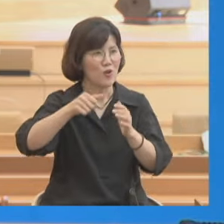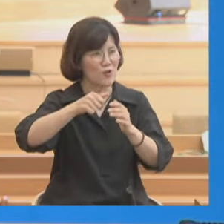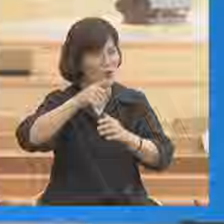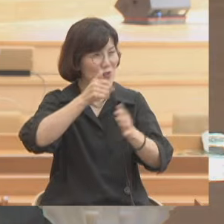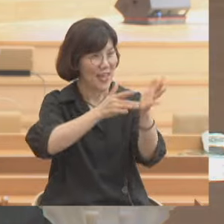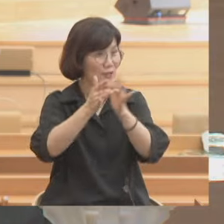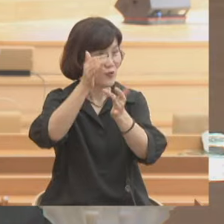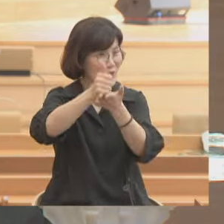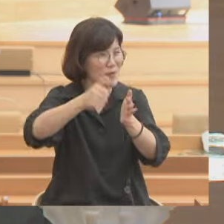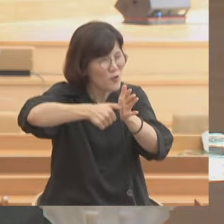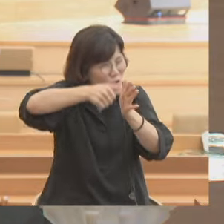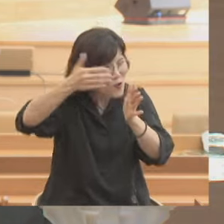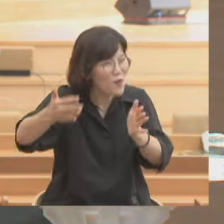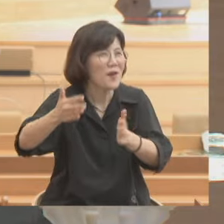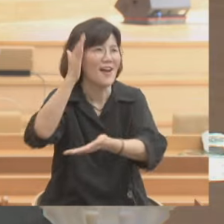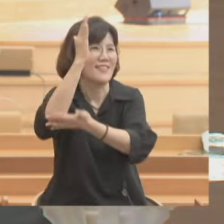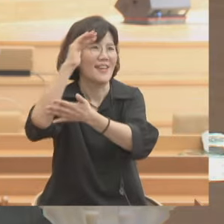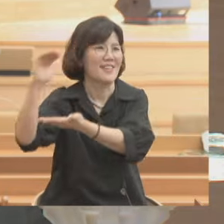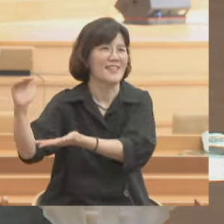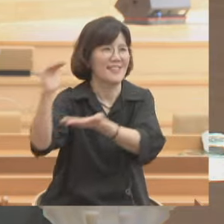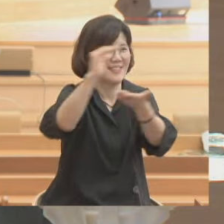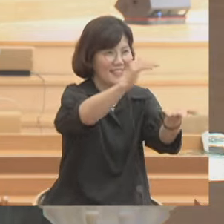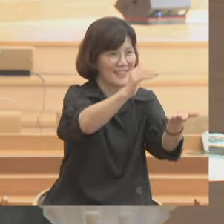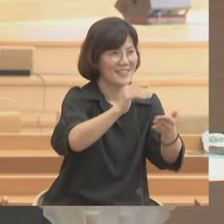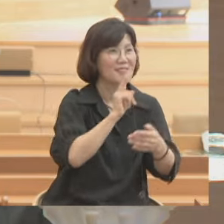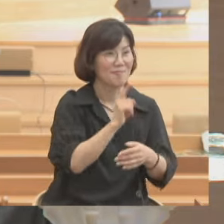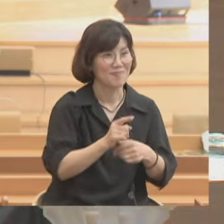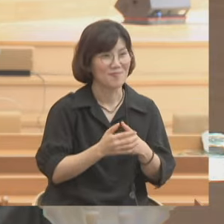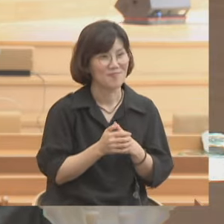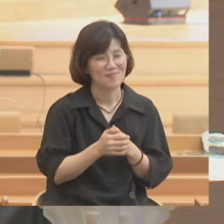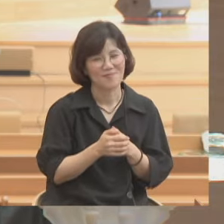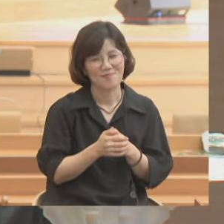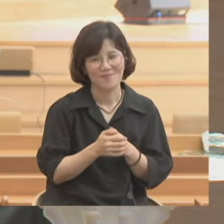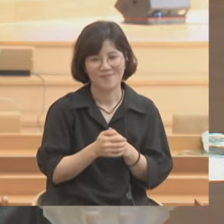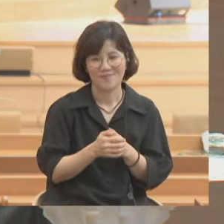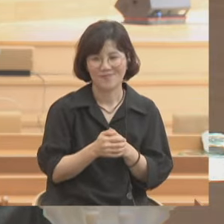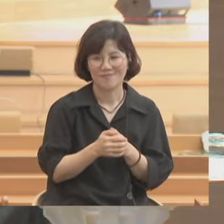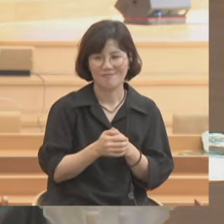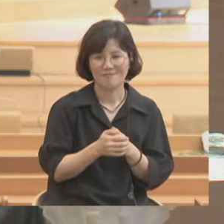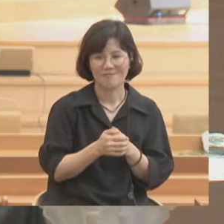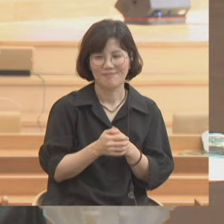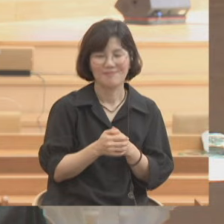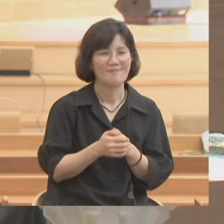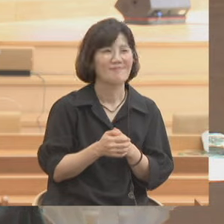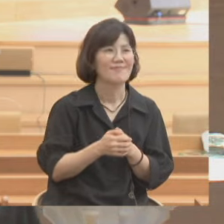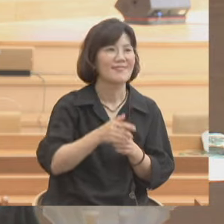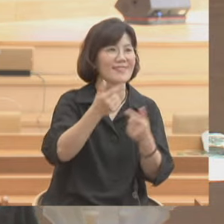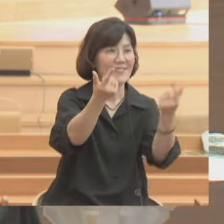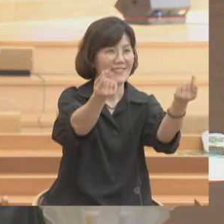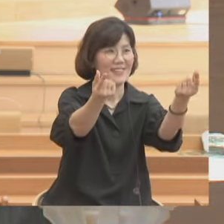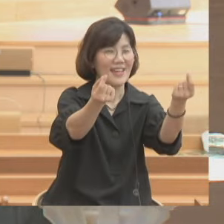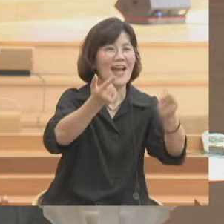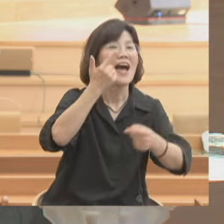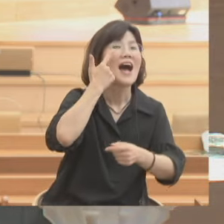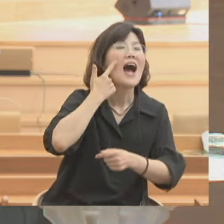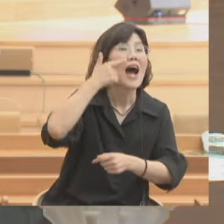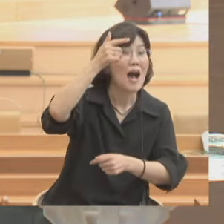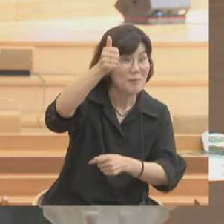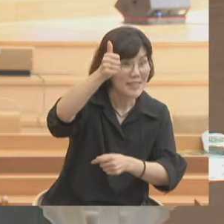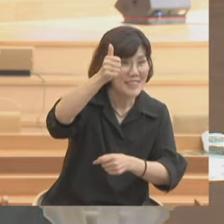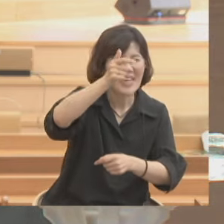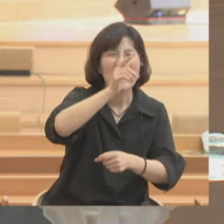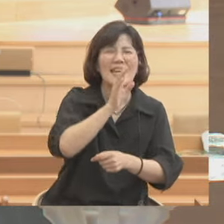말씀으로 답변을 하시잖아요. 이 상황 속에 이 말씀이 나오는 거예요. 자, 읽도록 할까요? 자, 아버지께 시작.